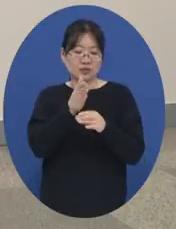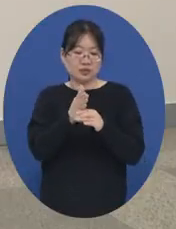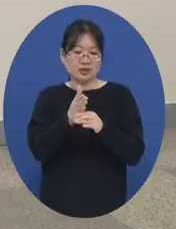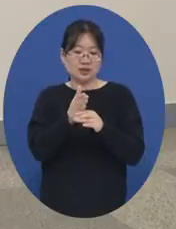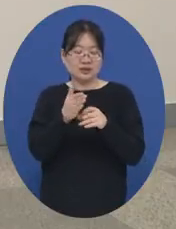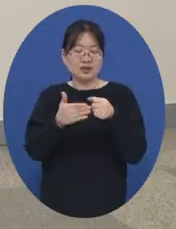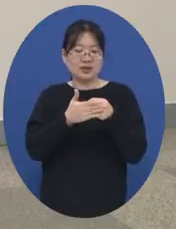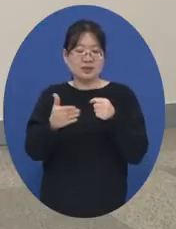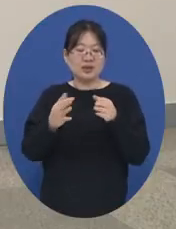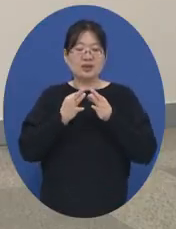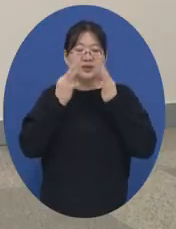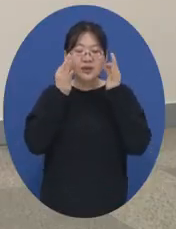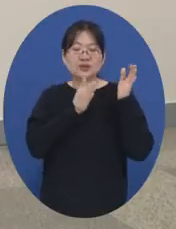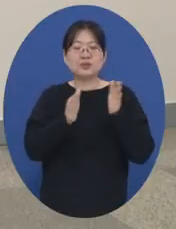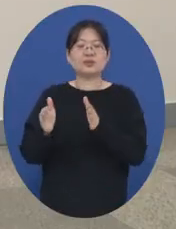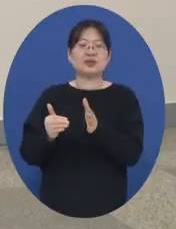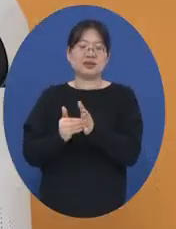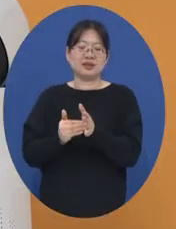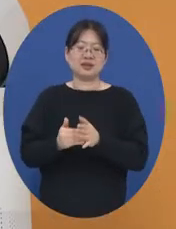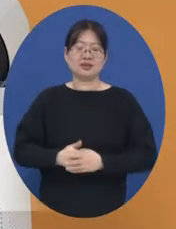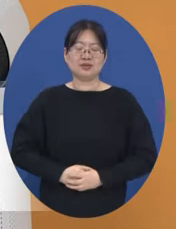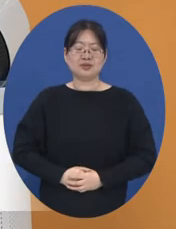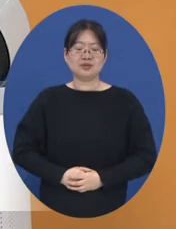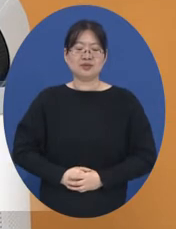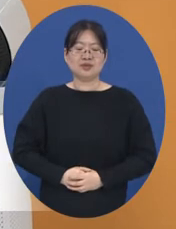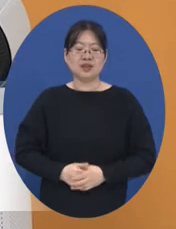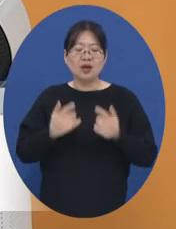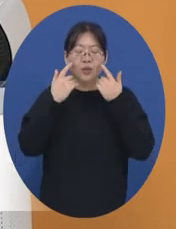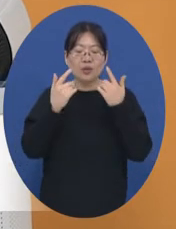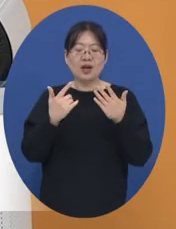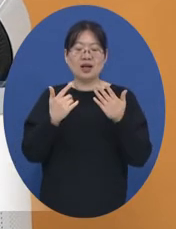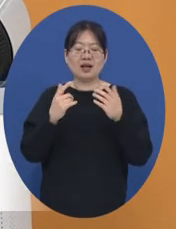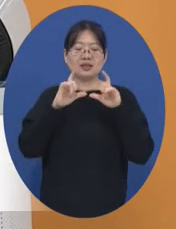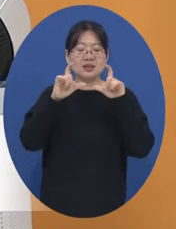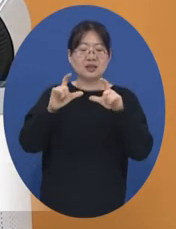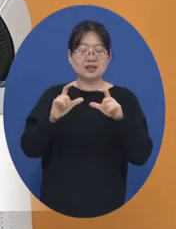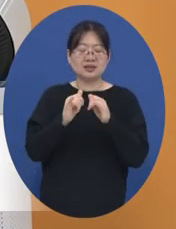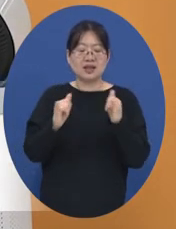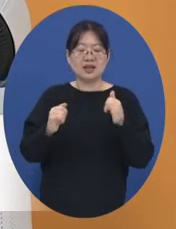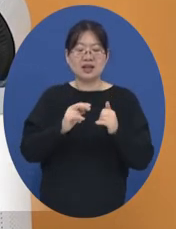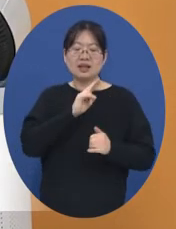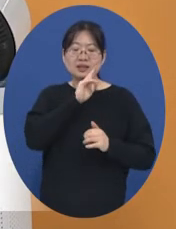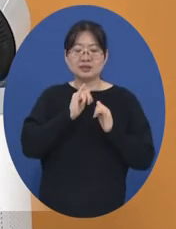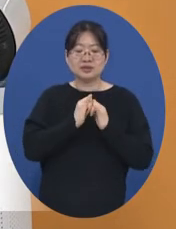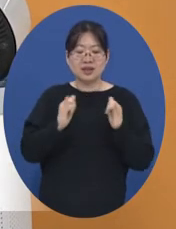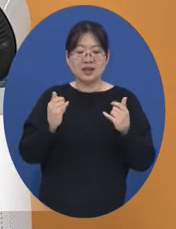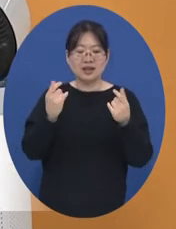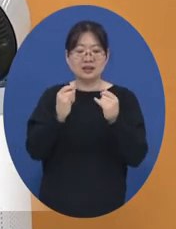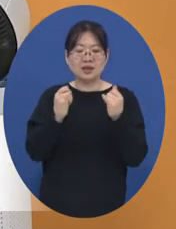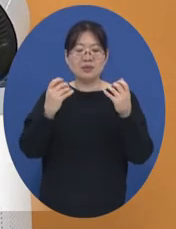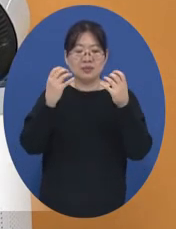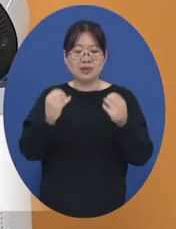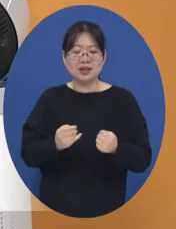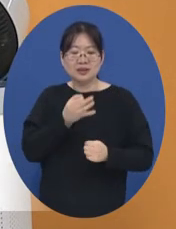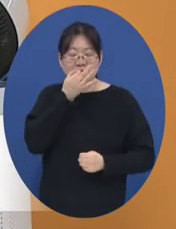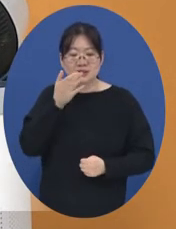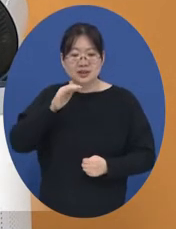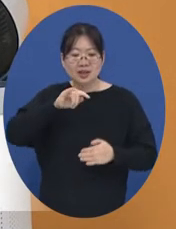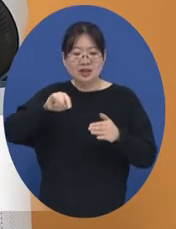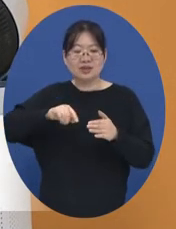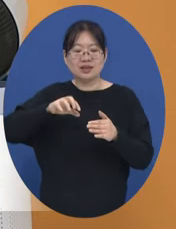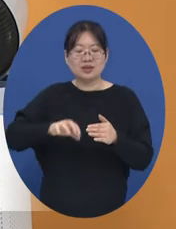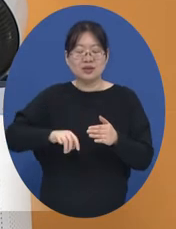돼 정성스레 준비한 것들입니다. 확진자라든지 또 의심자 그런 분들이 많이 힘든데